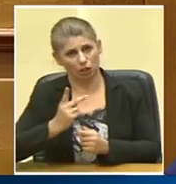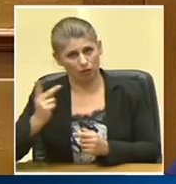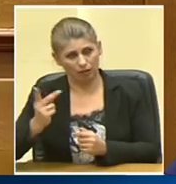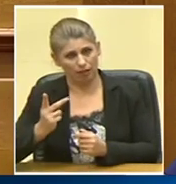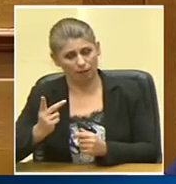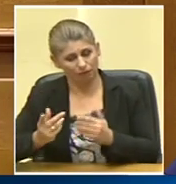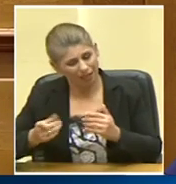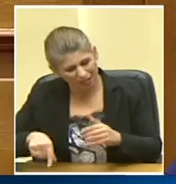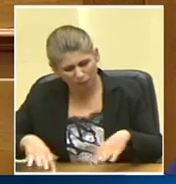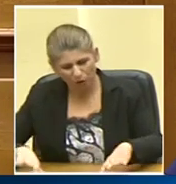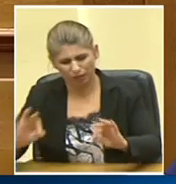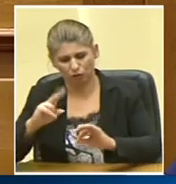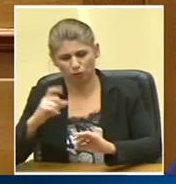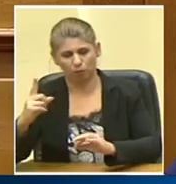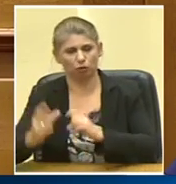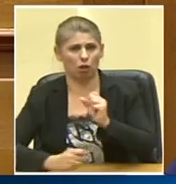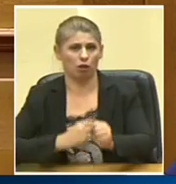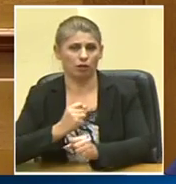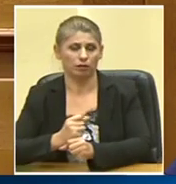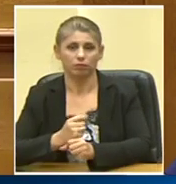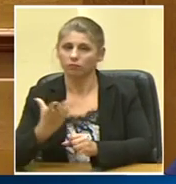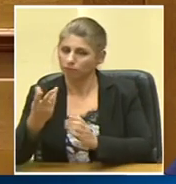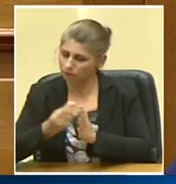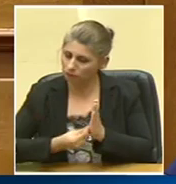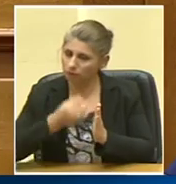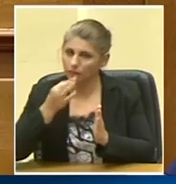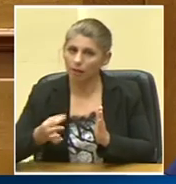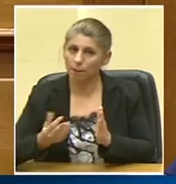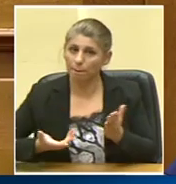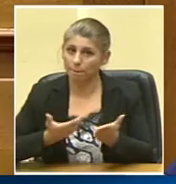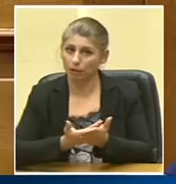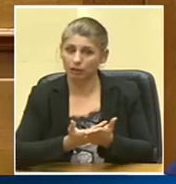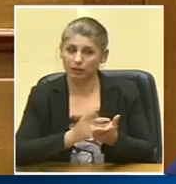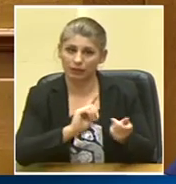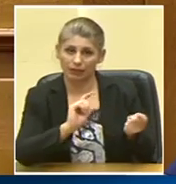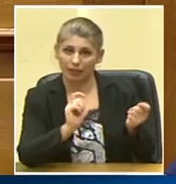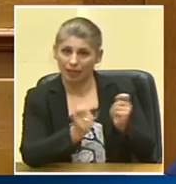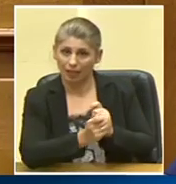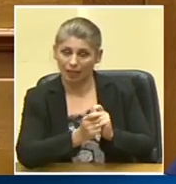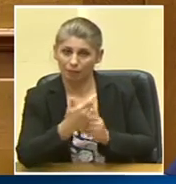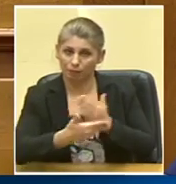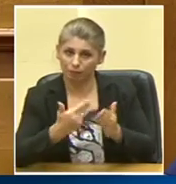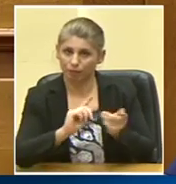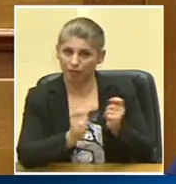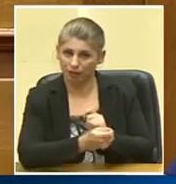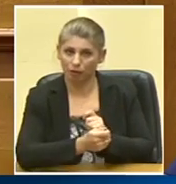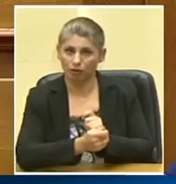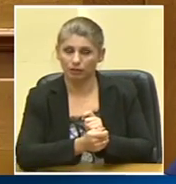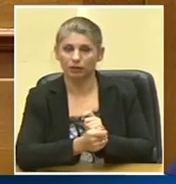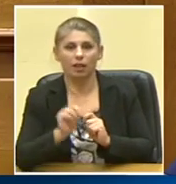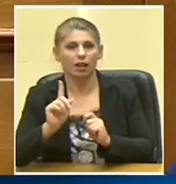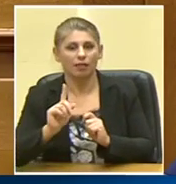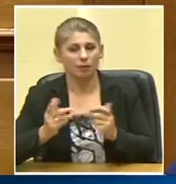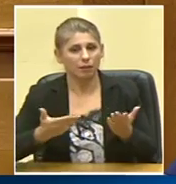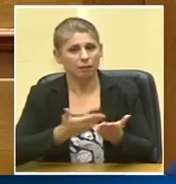αιώνα. Διότι, όπως έχω πει αρκετές φορές, η πρότασή μας για τη συνταγματική αναθεώρηση δεν είναι μια πρόταση που κοιτάει προς